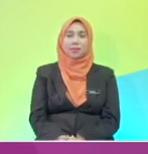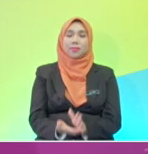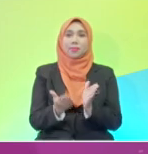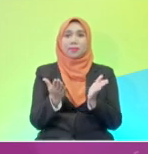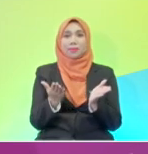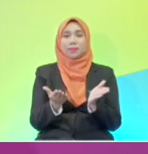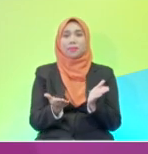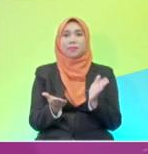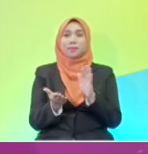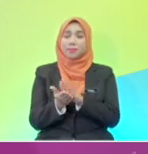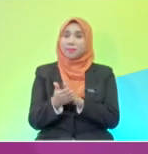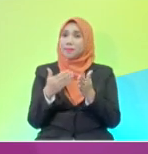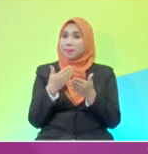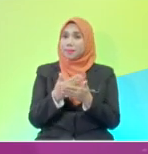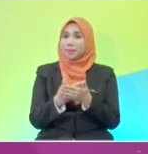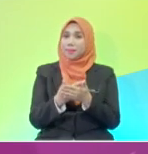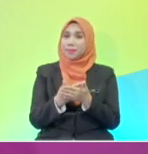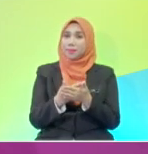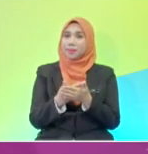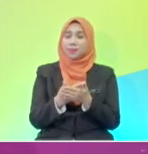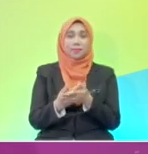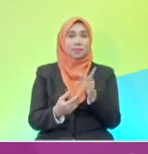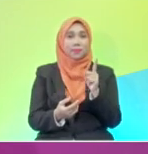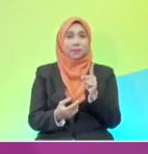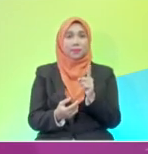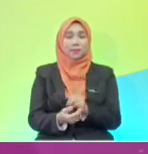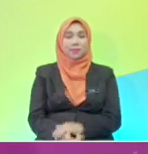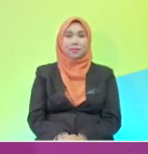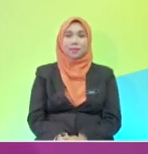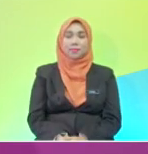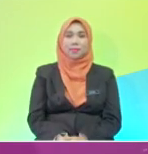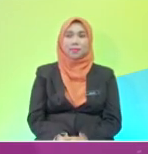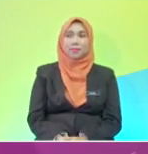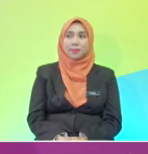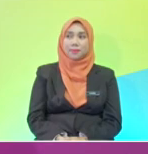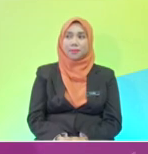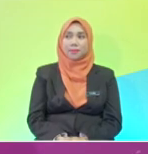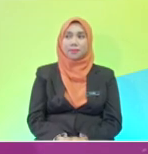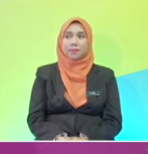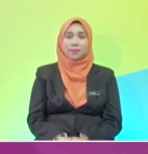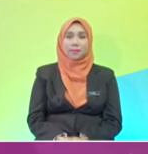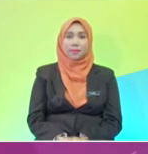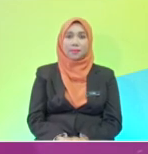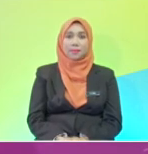sampai lah satu tahap kita dapat ini